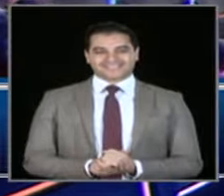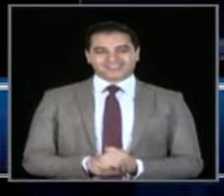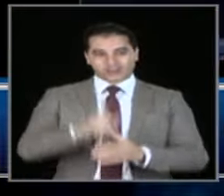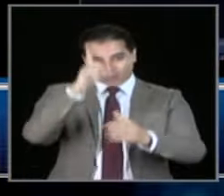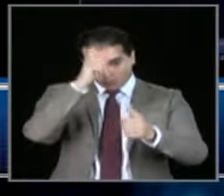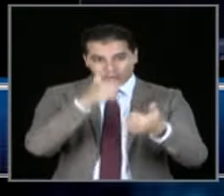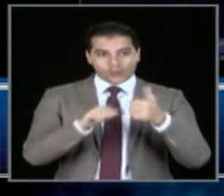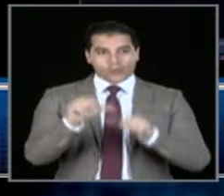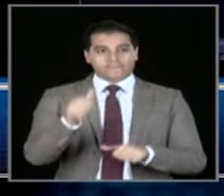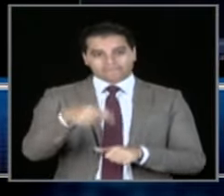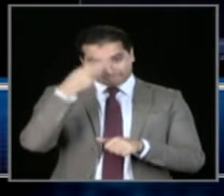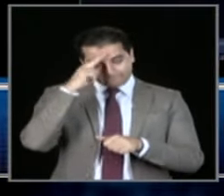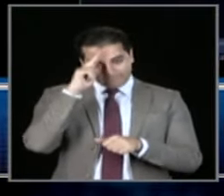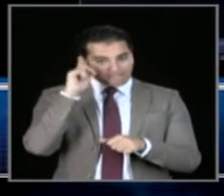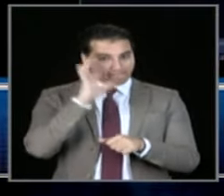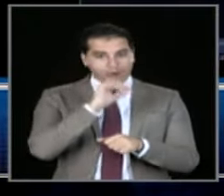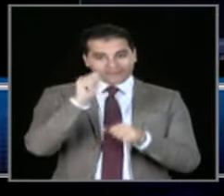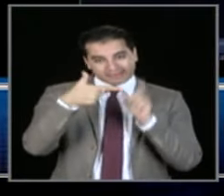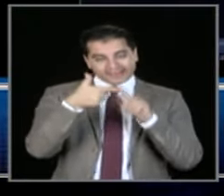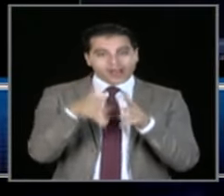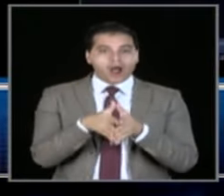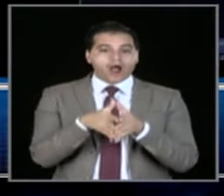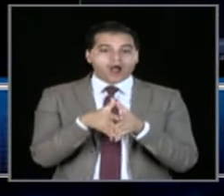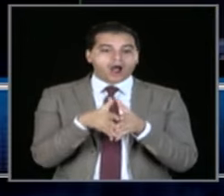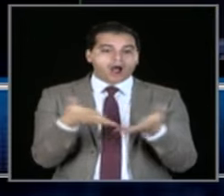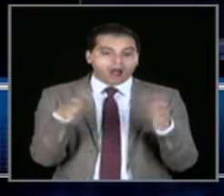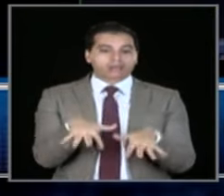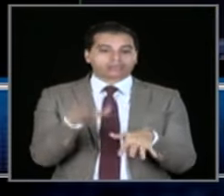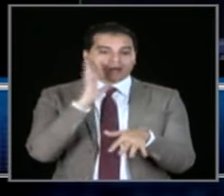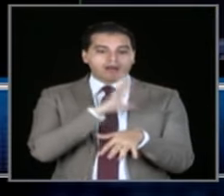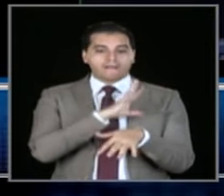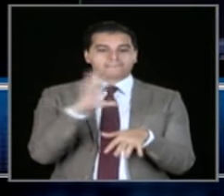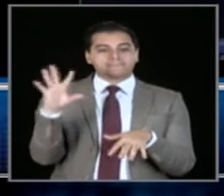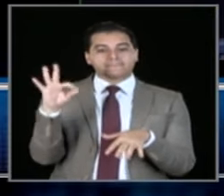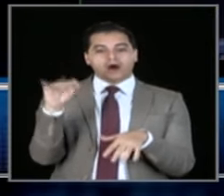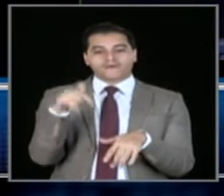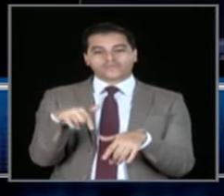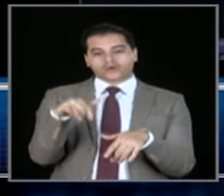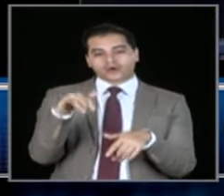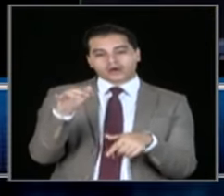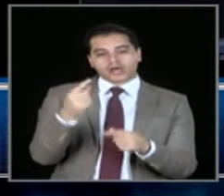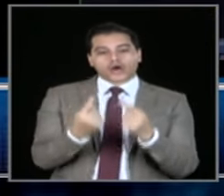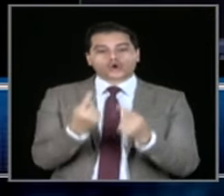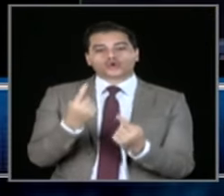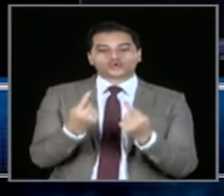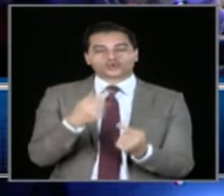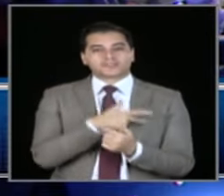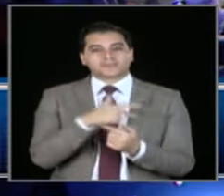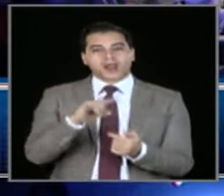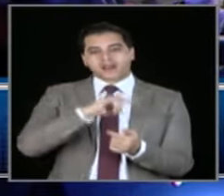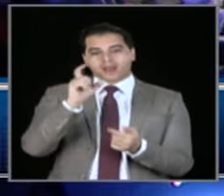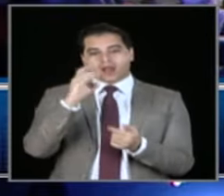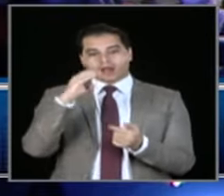علوم، ما هي ثاني أكثر الخلايا وجوداً في جزر لانجرهانس بجسم